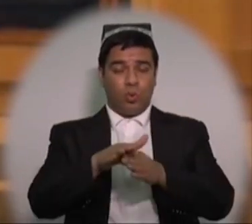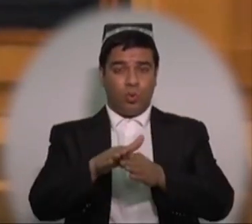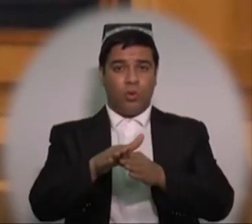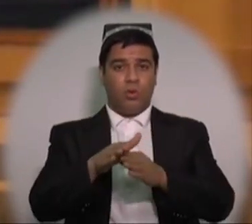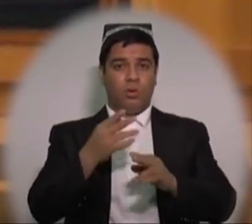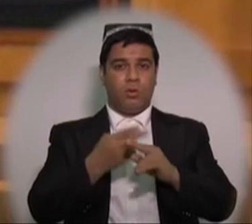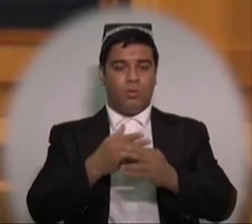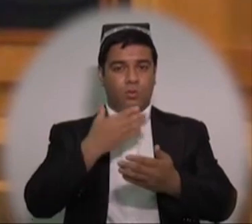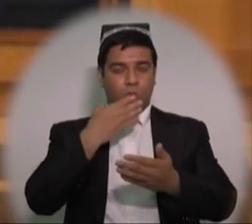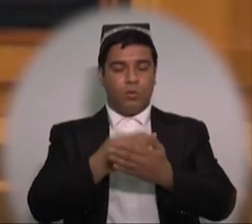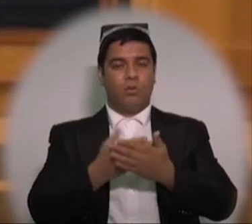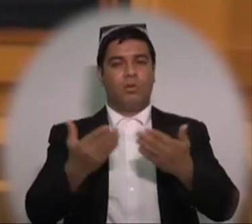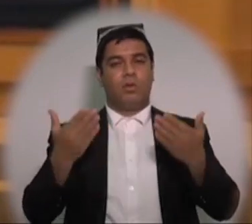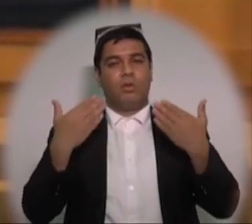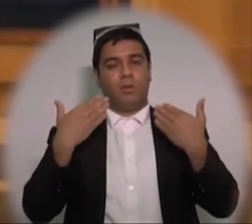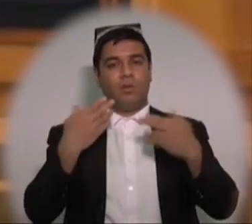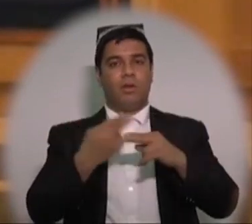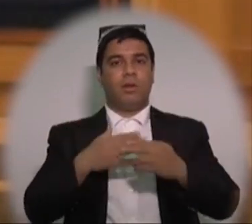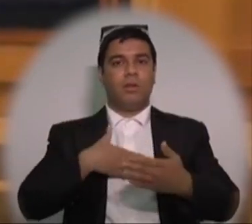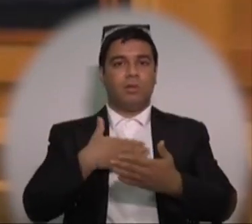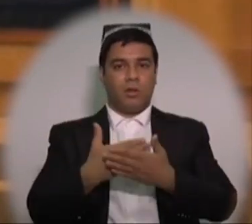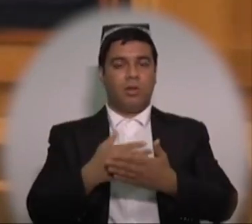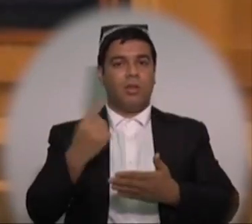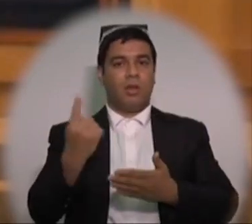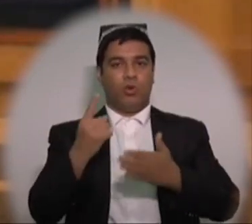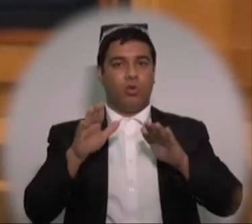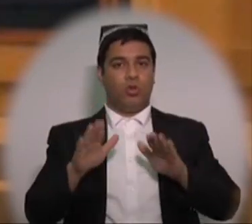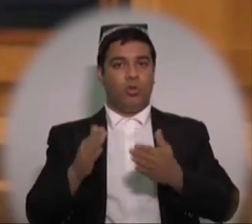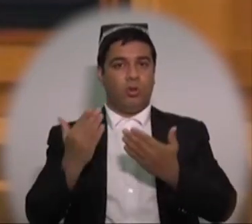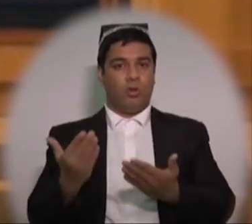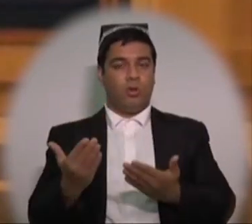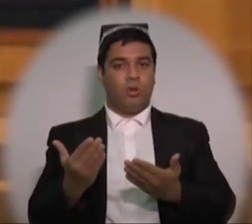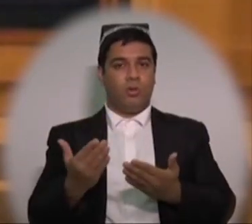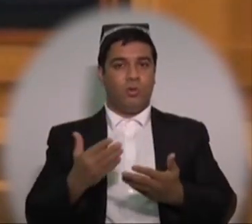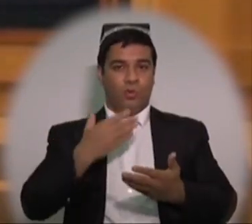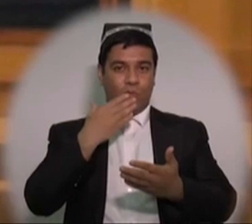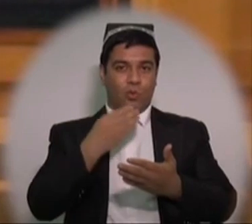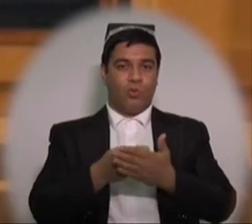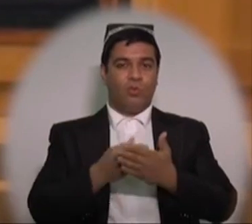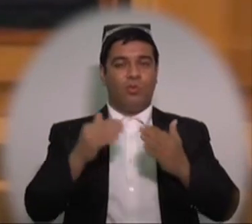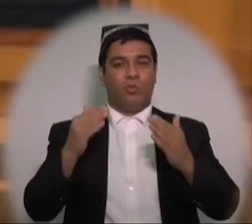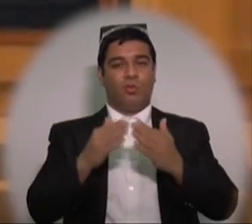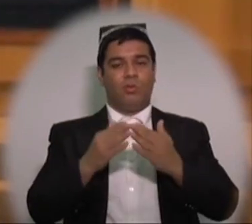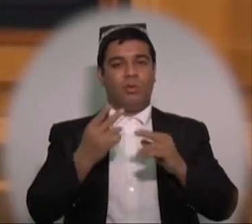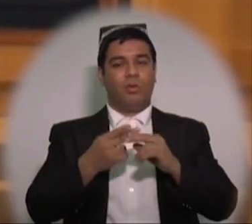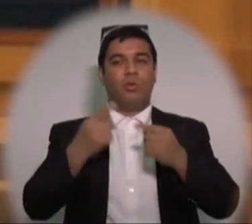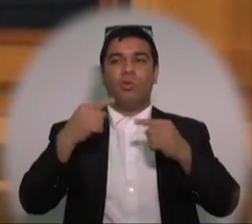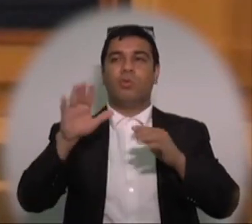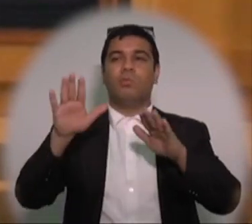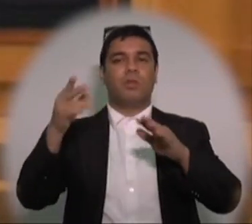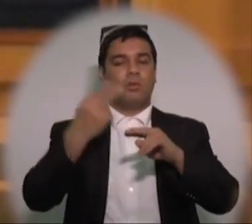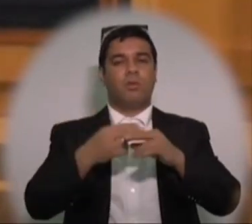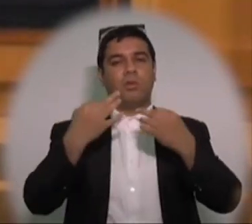tolakanlı ravişte hardık çıkarışı için hizmet kıladığın yegane caydır. Özünü uyudan başka